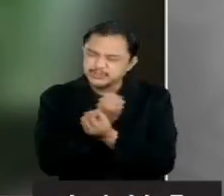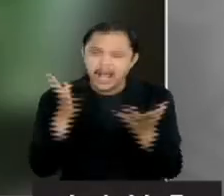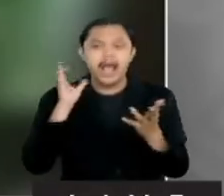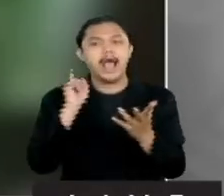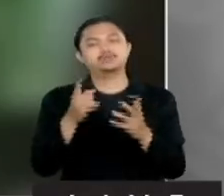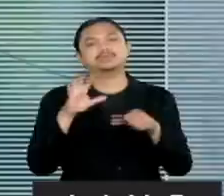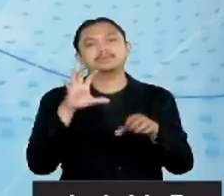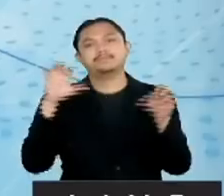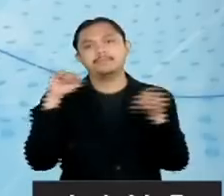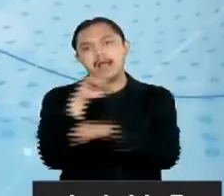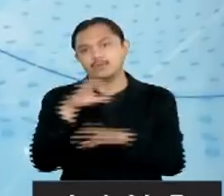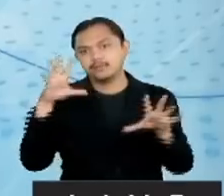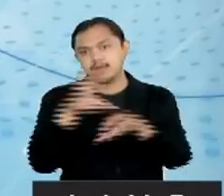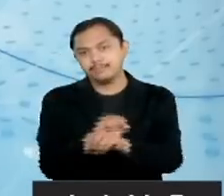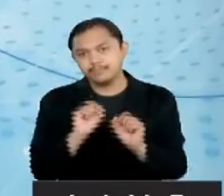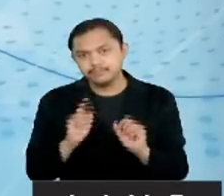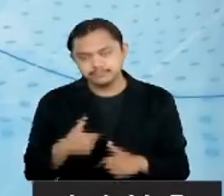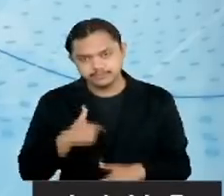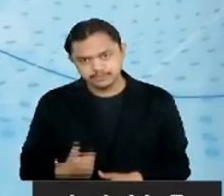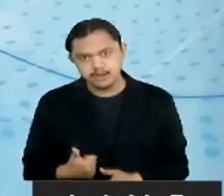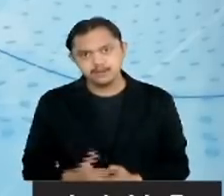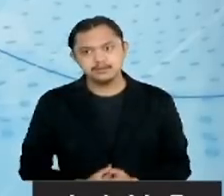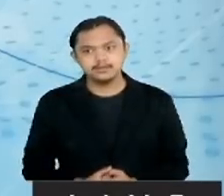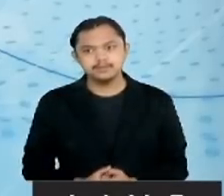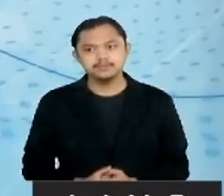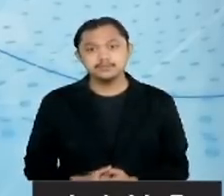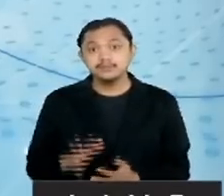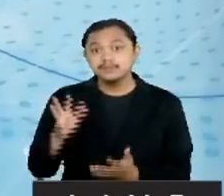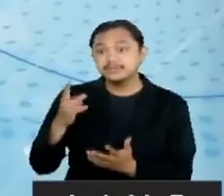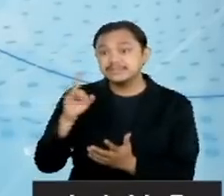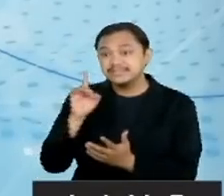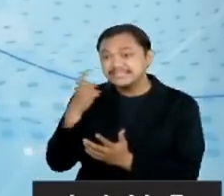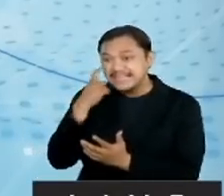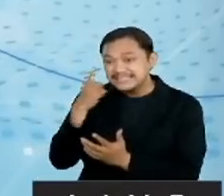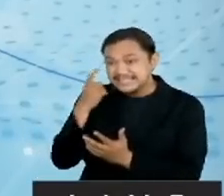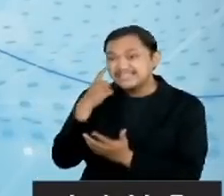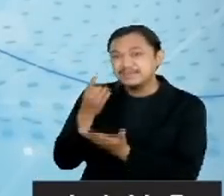Baik, sudah ada berapa saksi yang diperiksa saat ini?